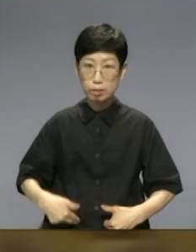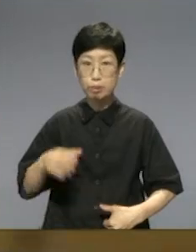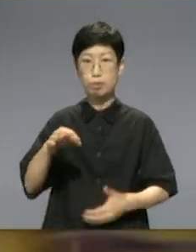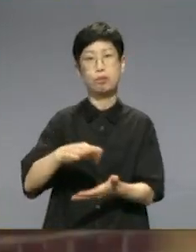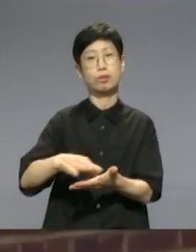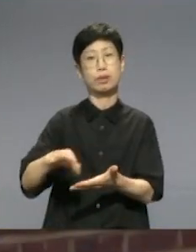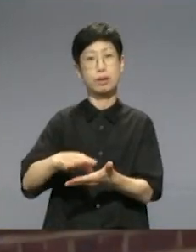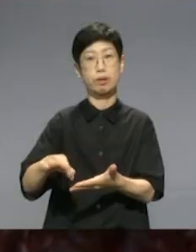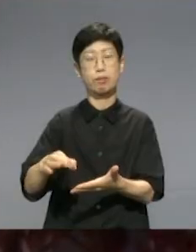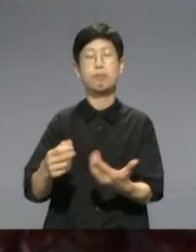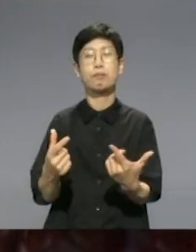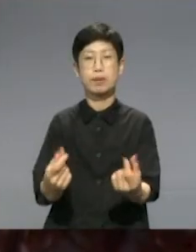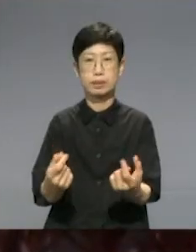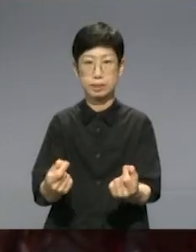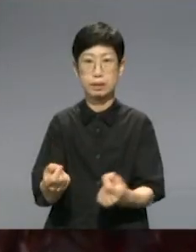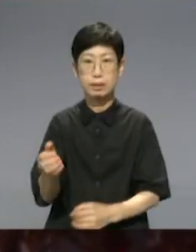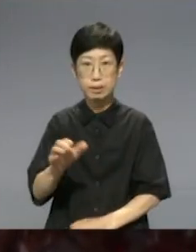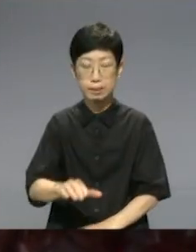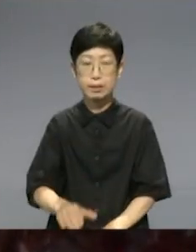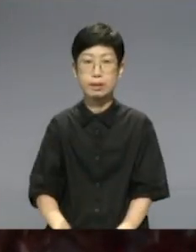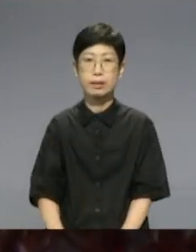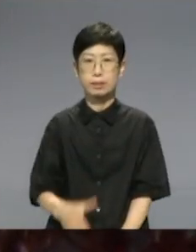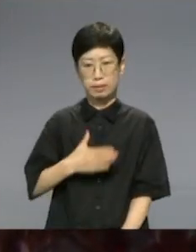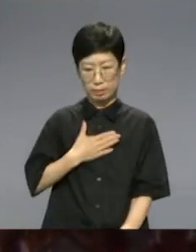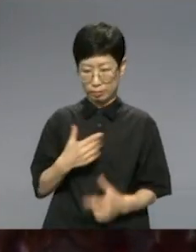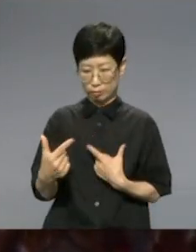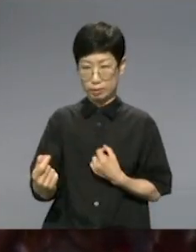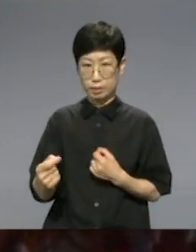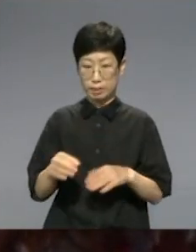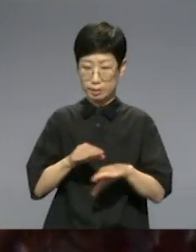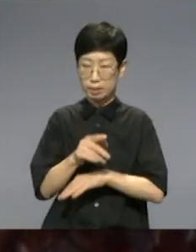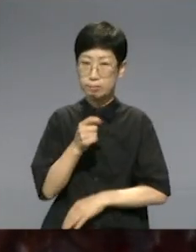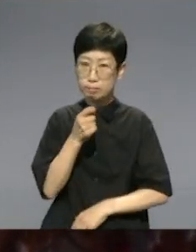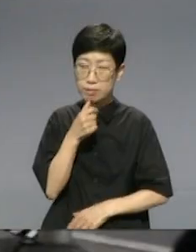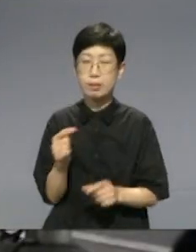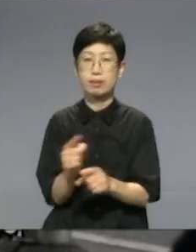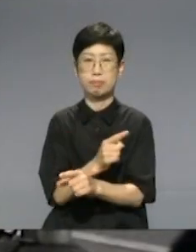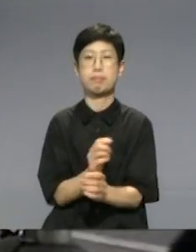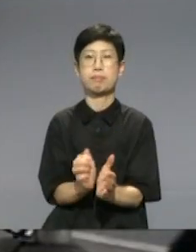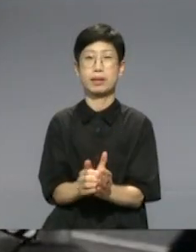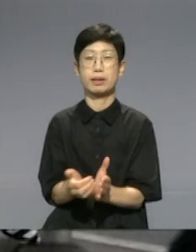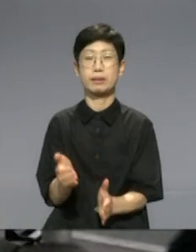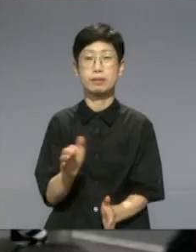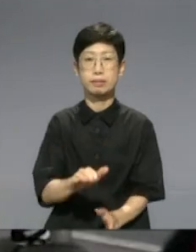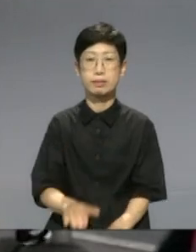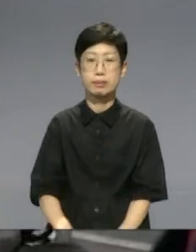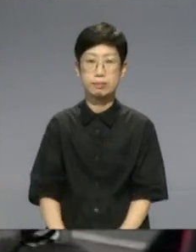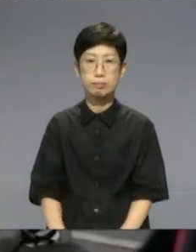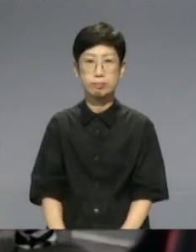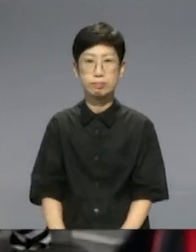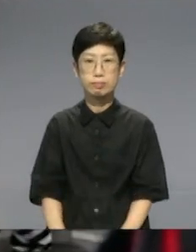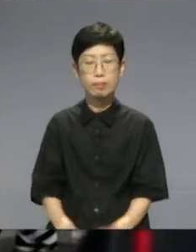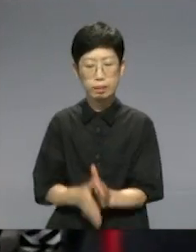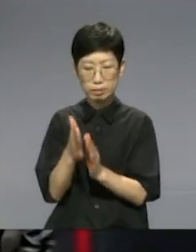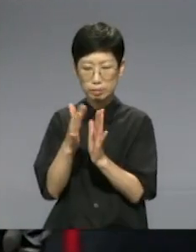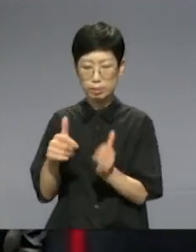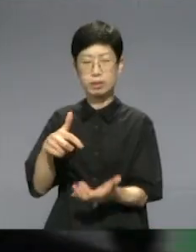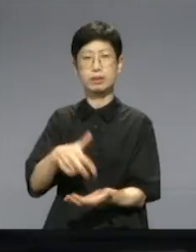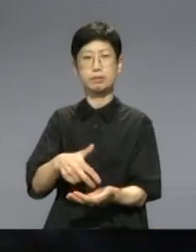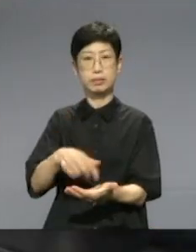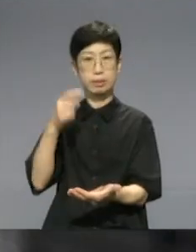사실입니다. 저희도 유레즈 때문에 차를 소형으로 바꿨거든요. 하지만 합리적인